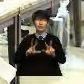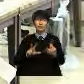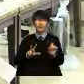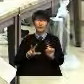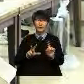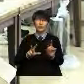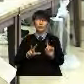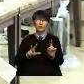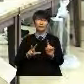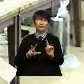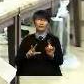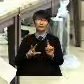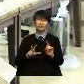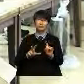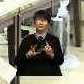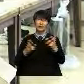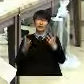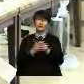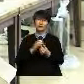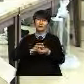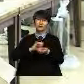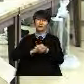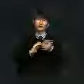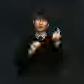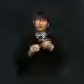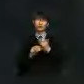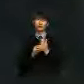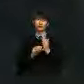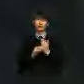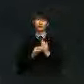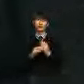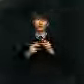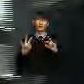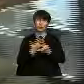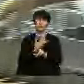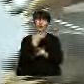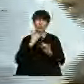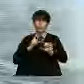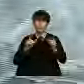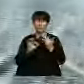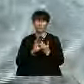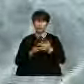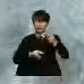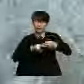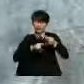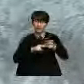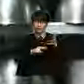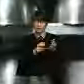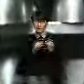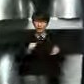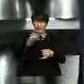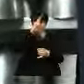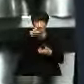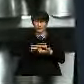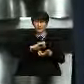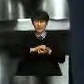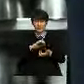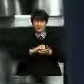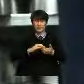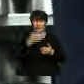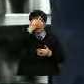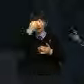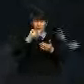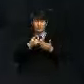그냥 아예 정기적으로 나오고 있습니다. 매주 화요일이면 셰프들은 도시락 재능 기부에